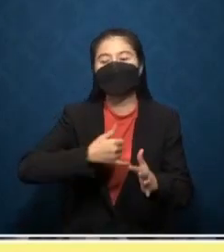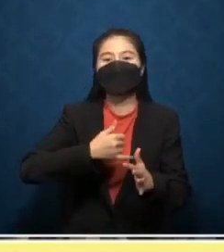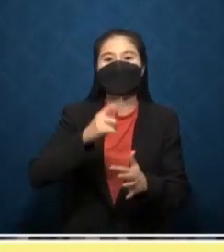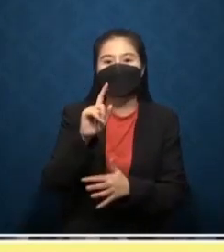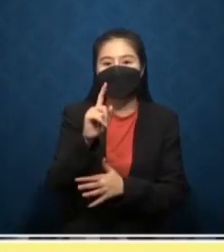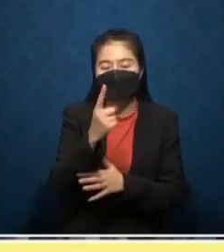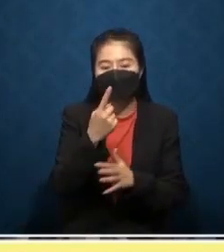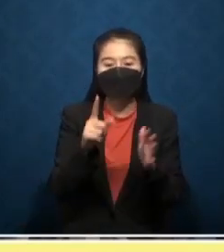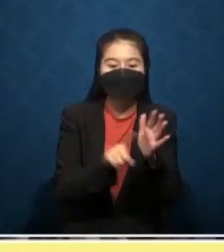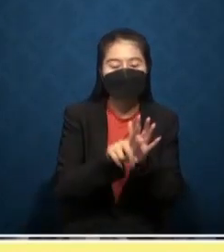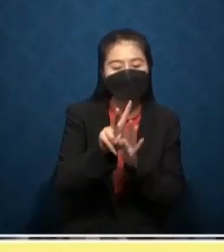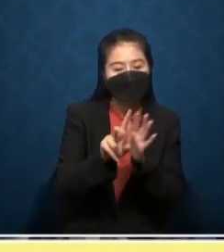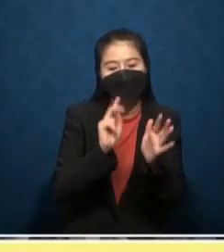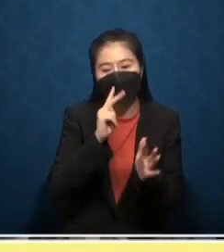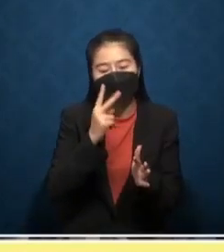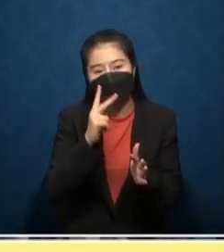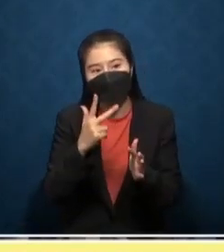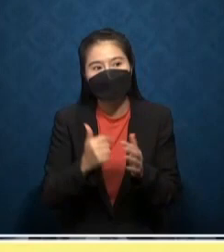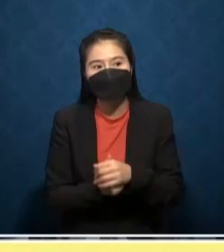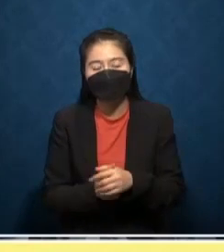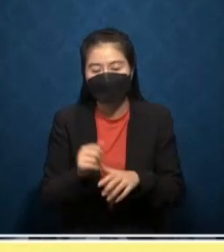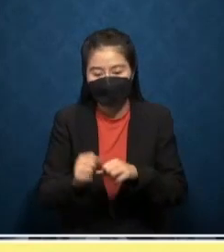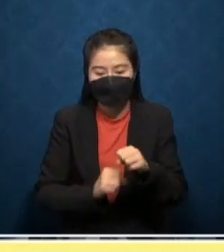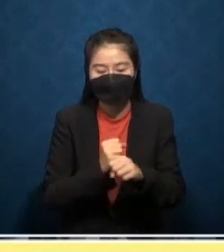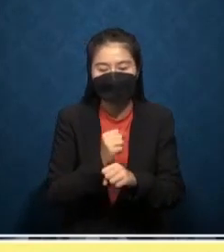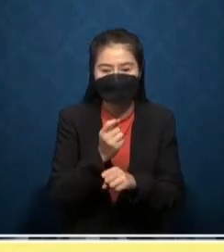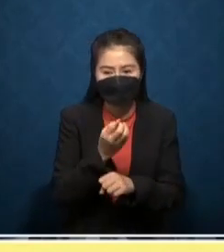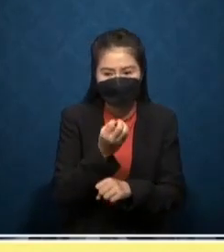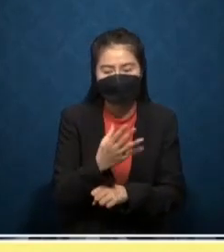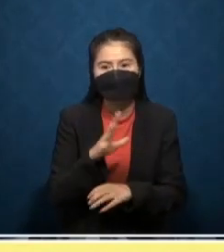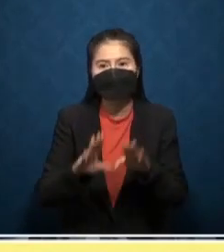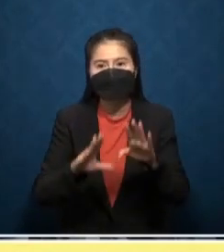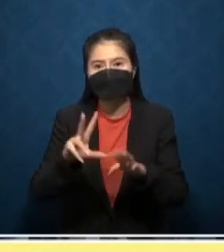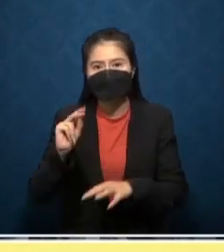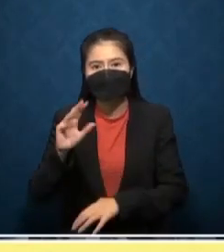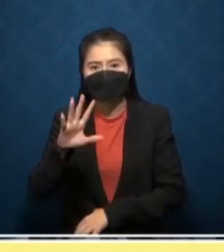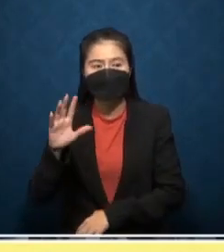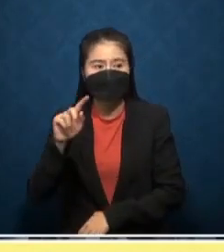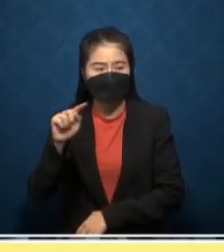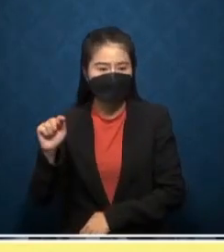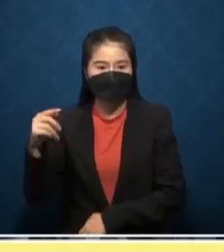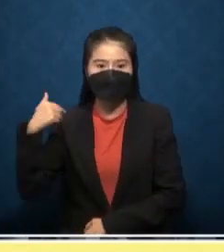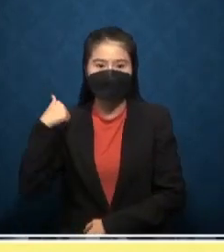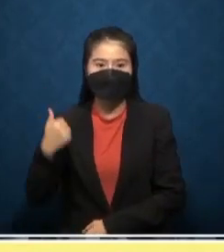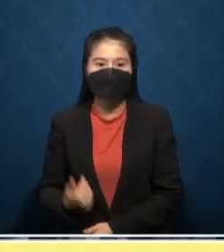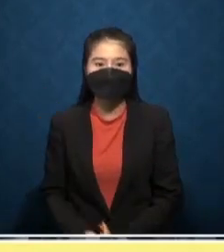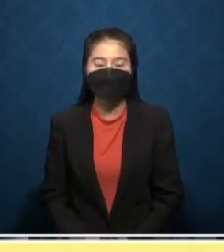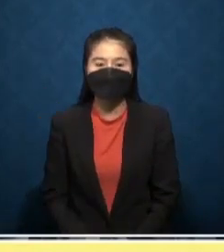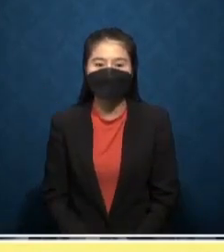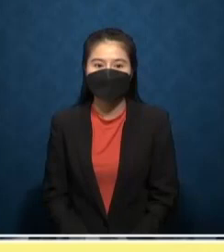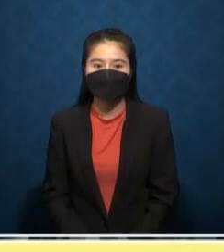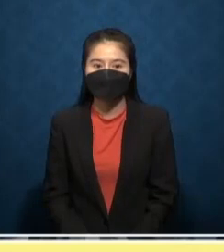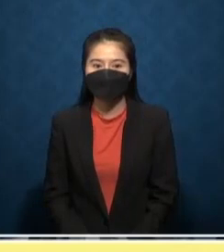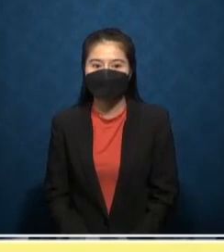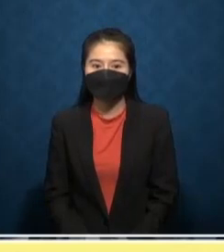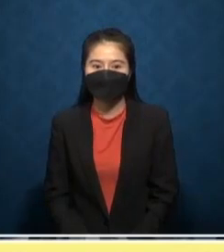ปี 2 ก็น้อยหนอย ปี 3 ก็เหลือประมาณ 7-8%รวมแล้ว 35%ในส่วต